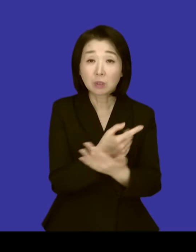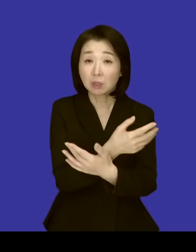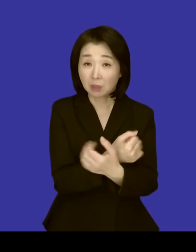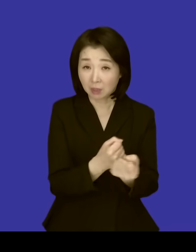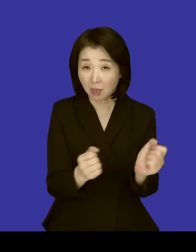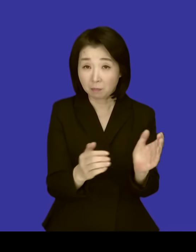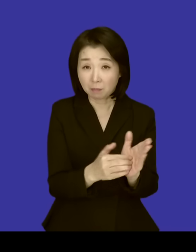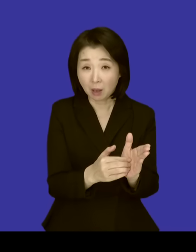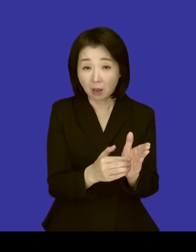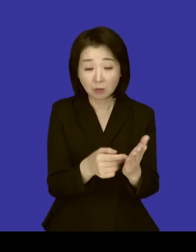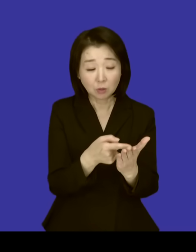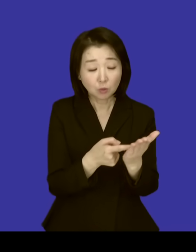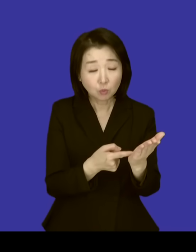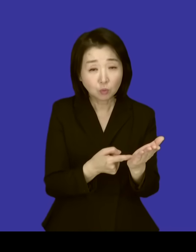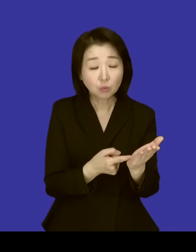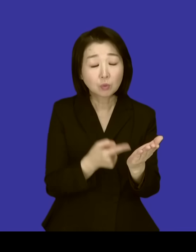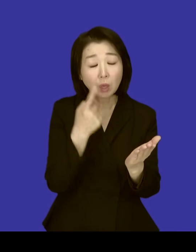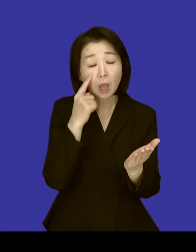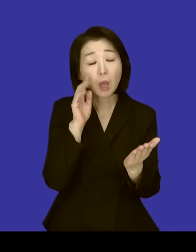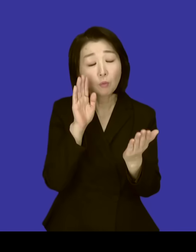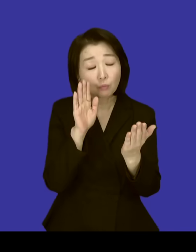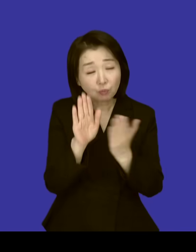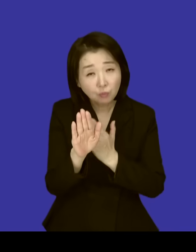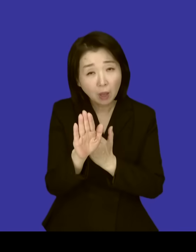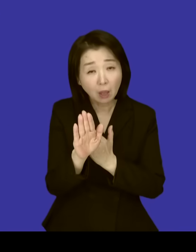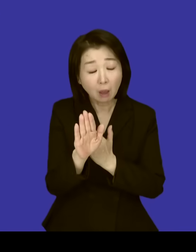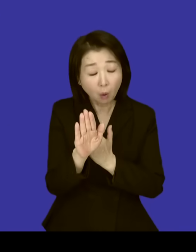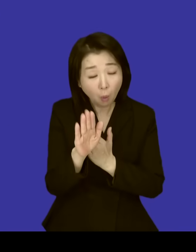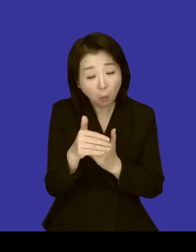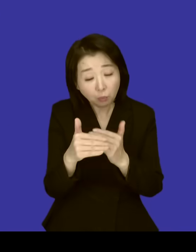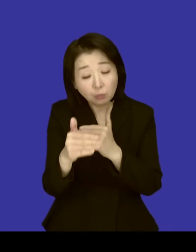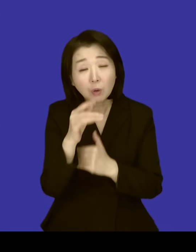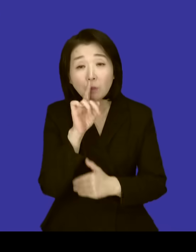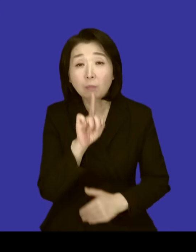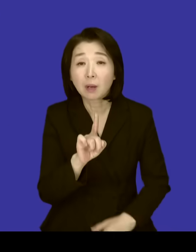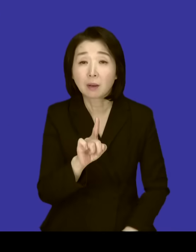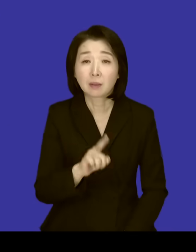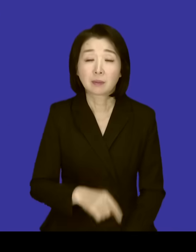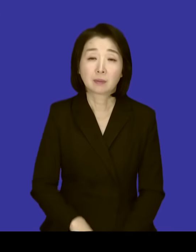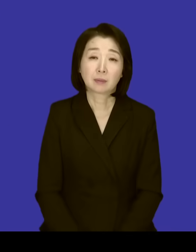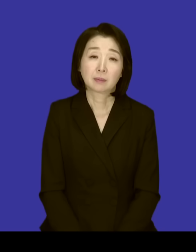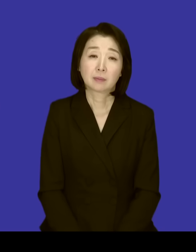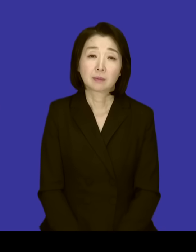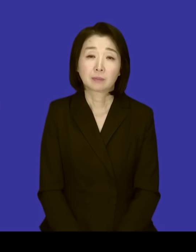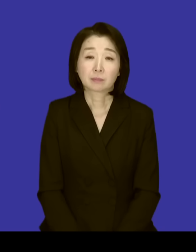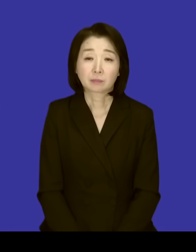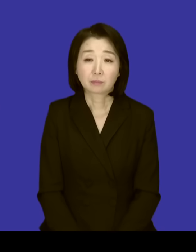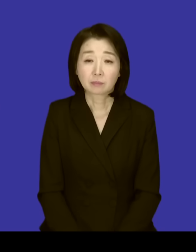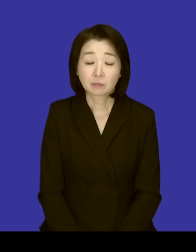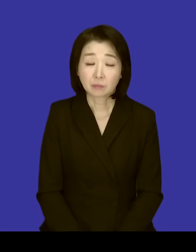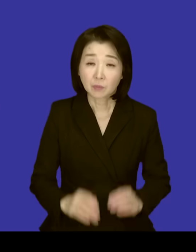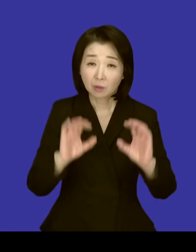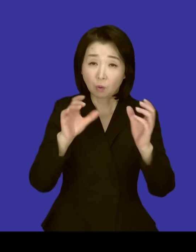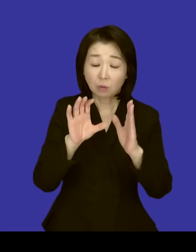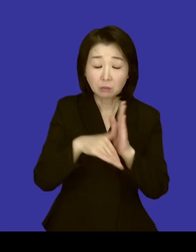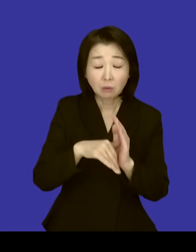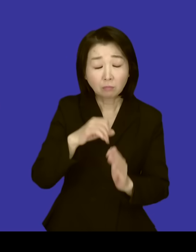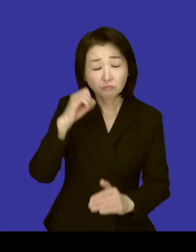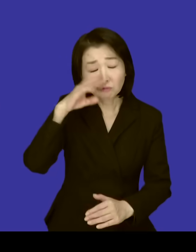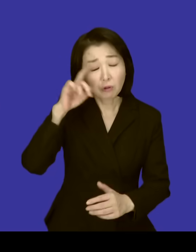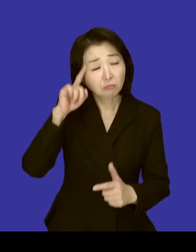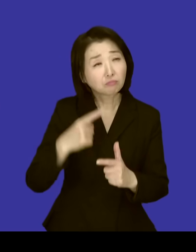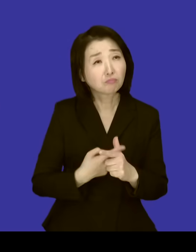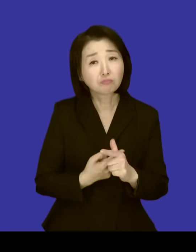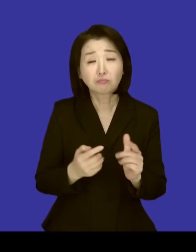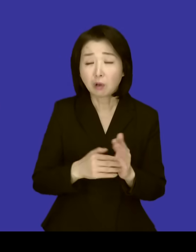이제 수술하고 나서 경과를 보자고 이렇게 말씀 주셨어요. 그래서 저는 뭐 어릴 때 아무 생각이 없으니까